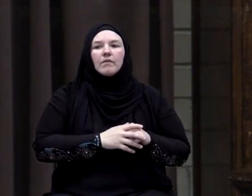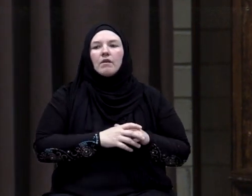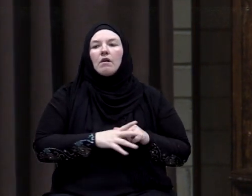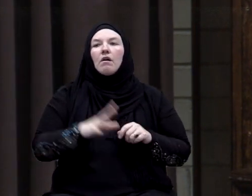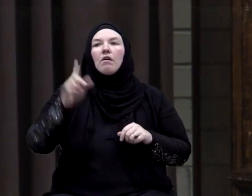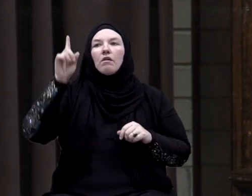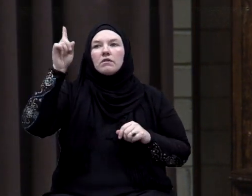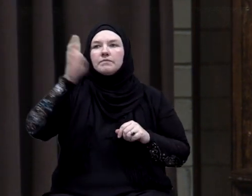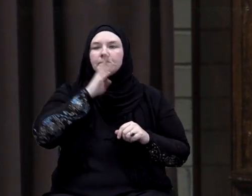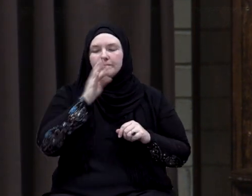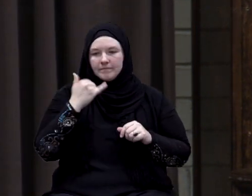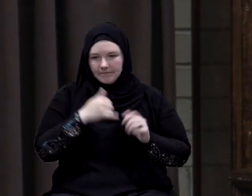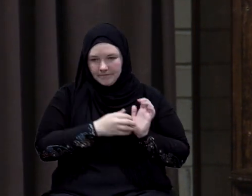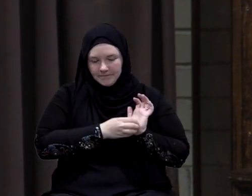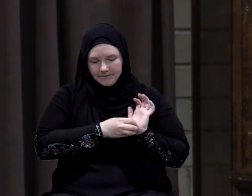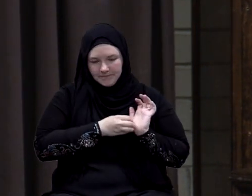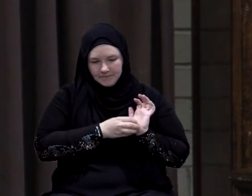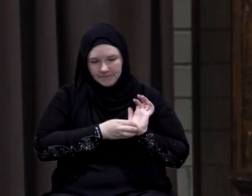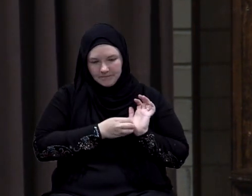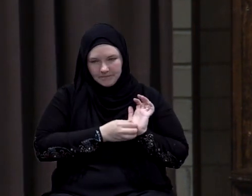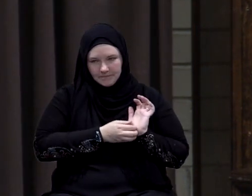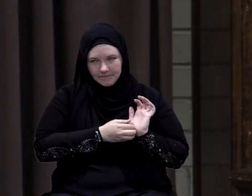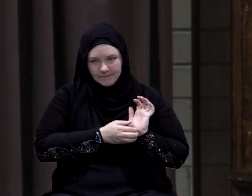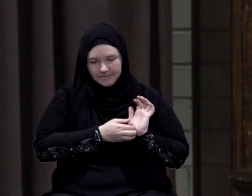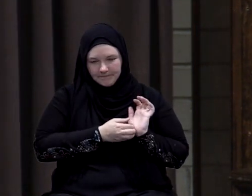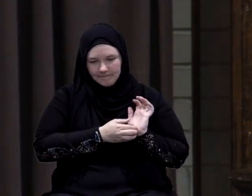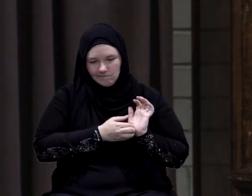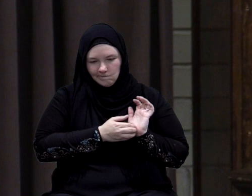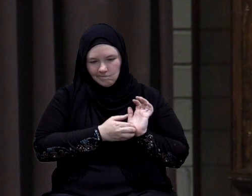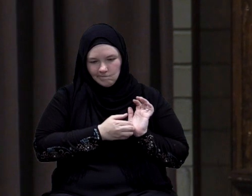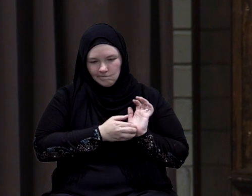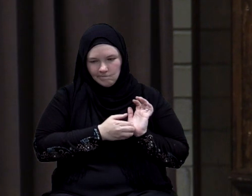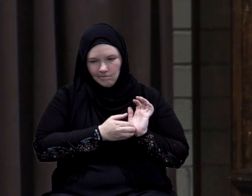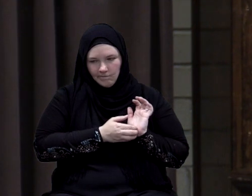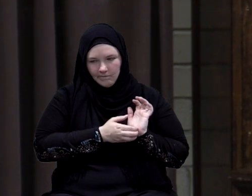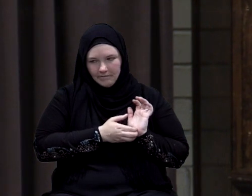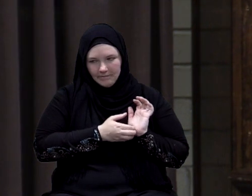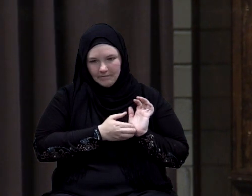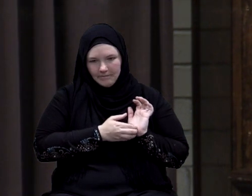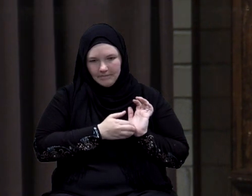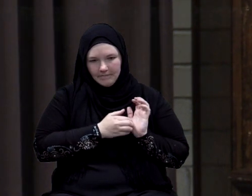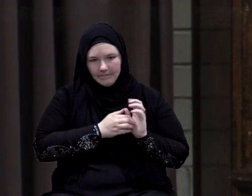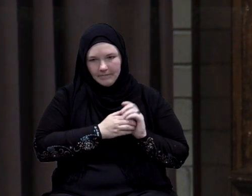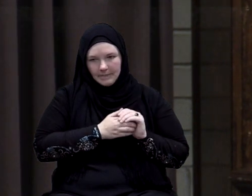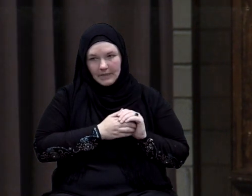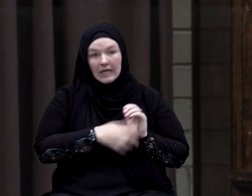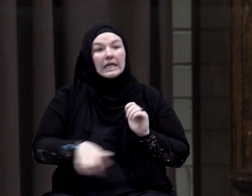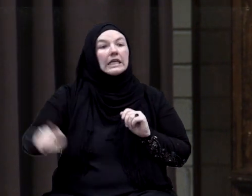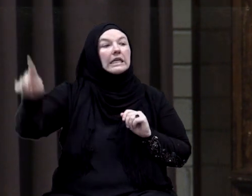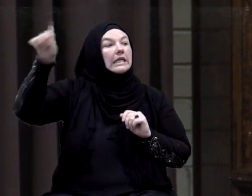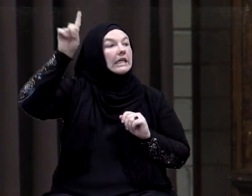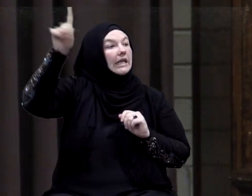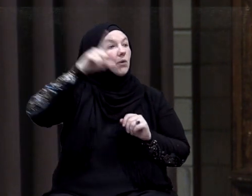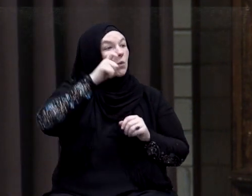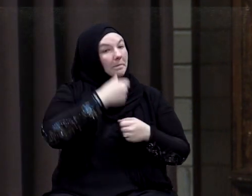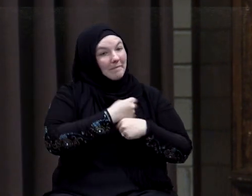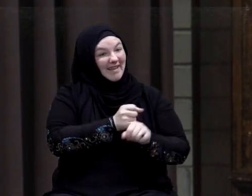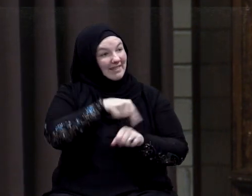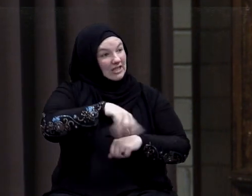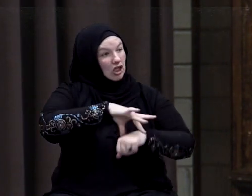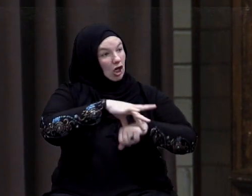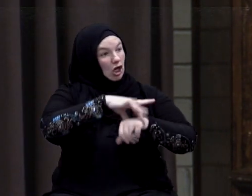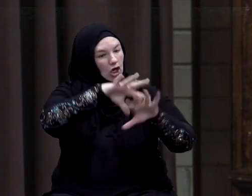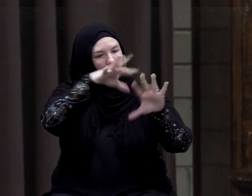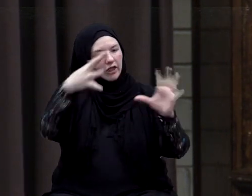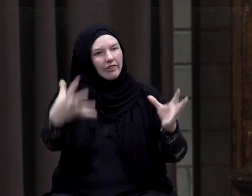ذلولا فامشوا في مناكبها وكلوا من رزقه وإليه النشور. It is he who has made this earth